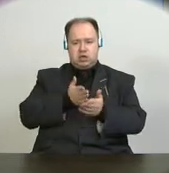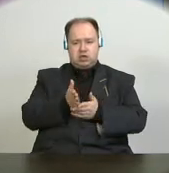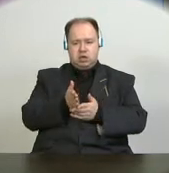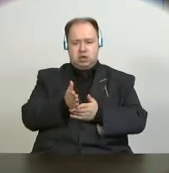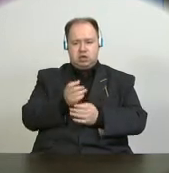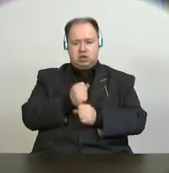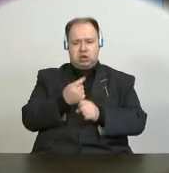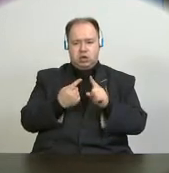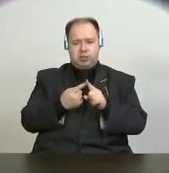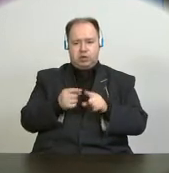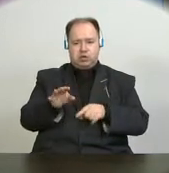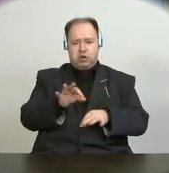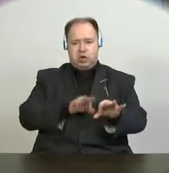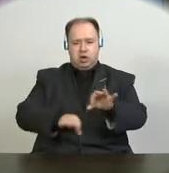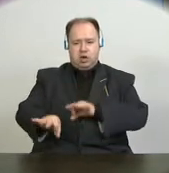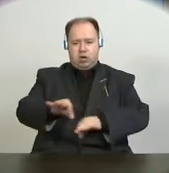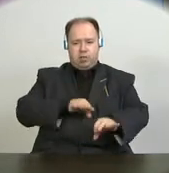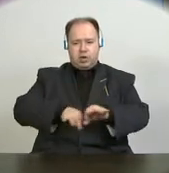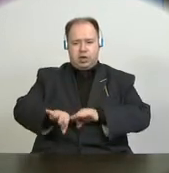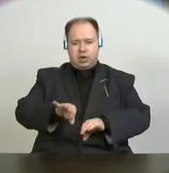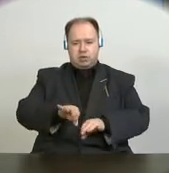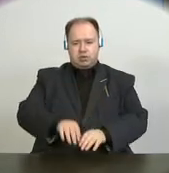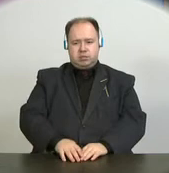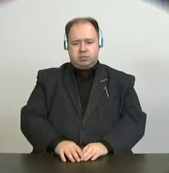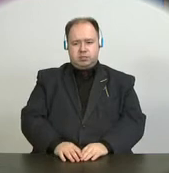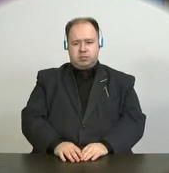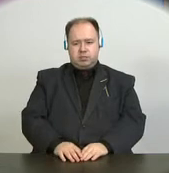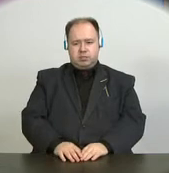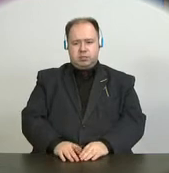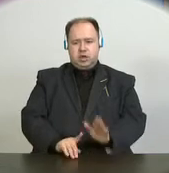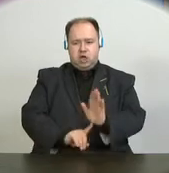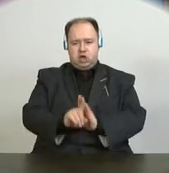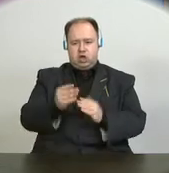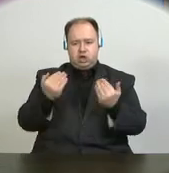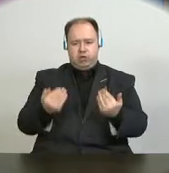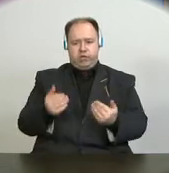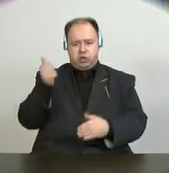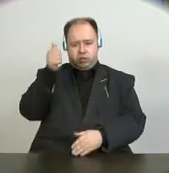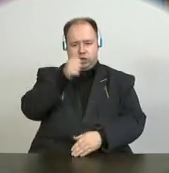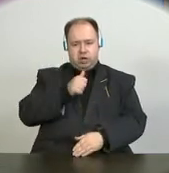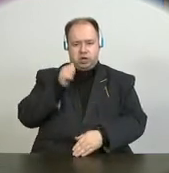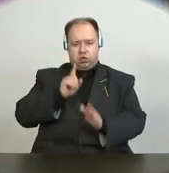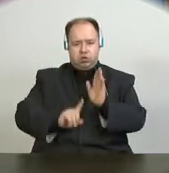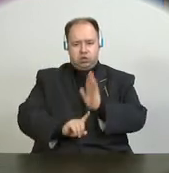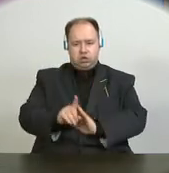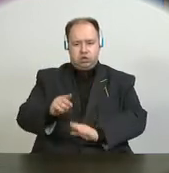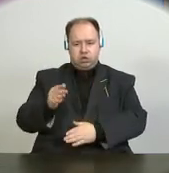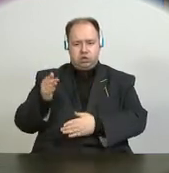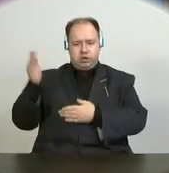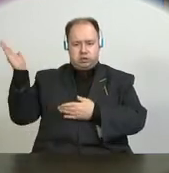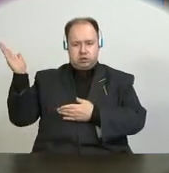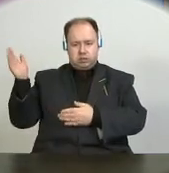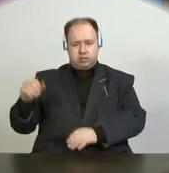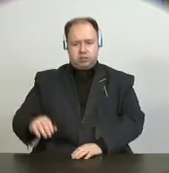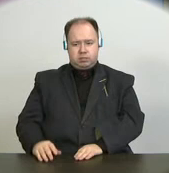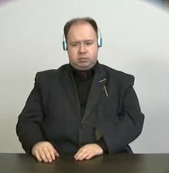свой первый проект собственно горя запустили его в этом году называется ян-майен ты некоторые из вас уже